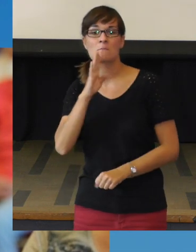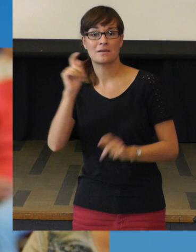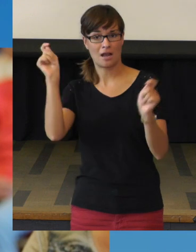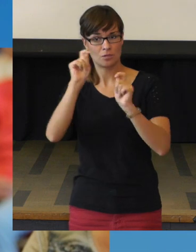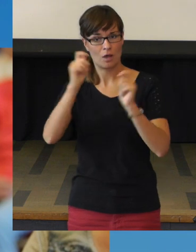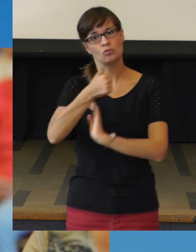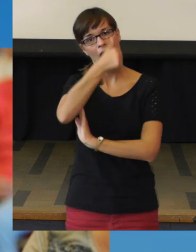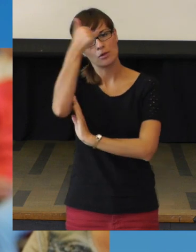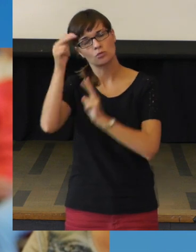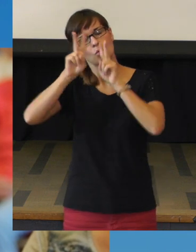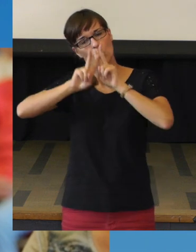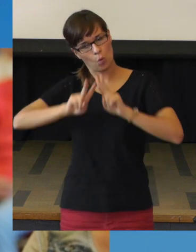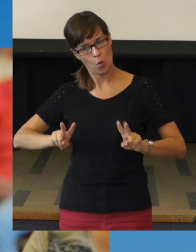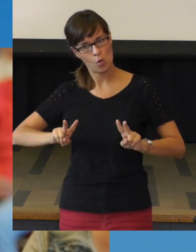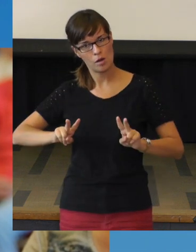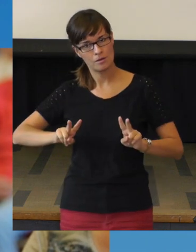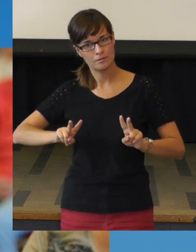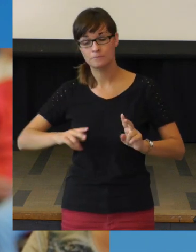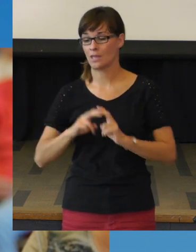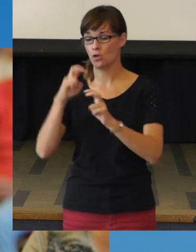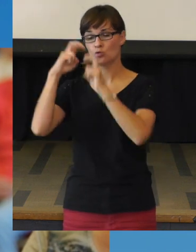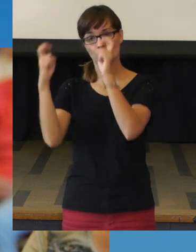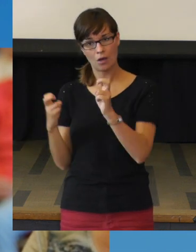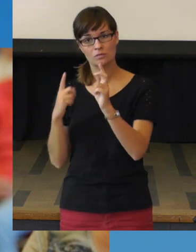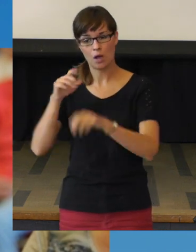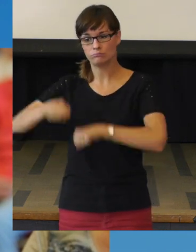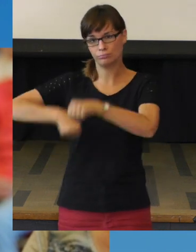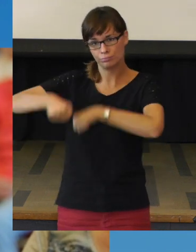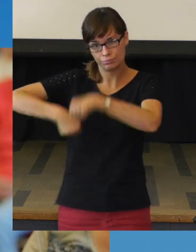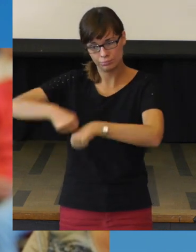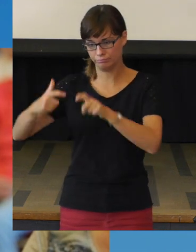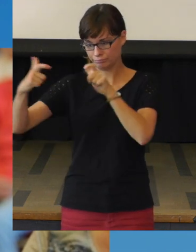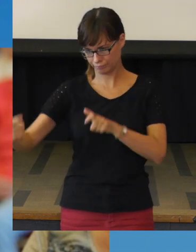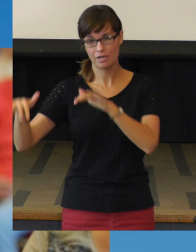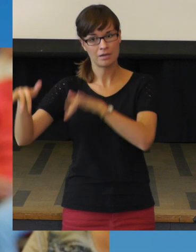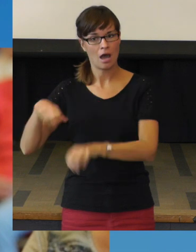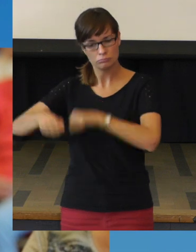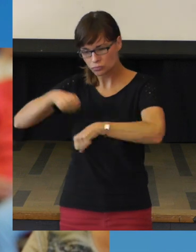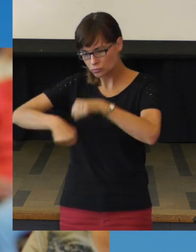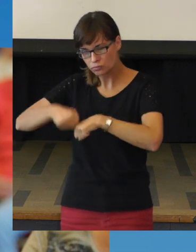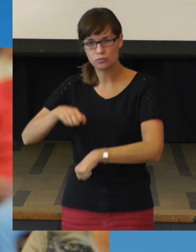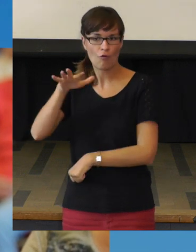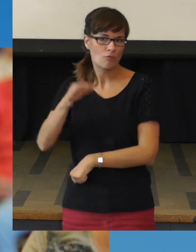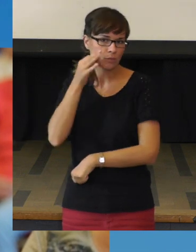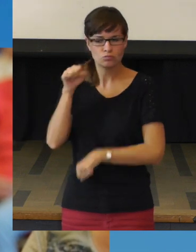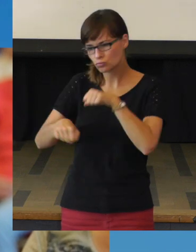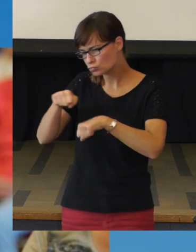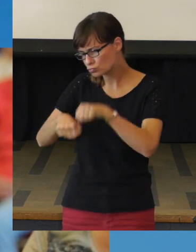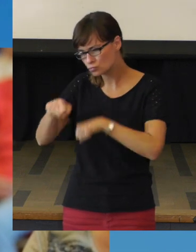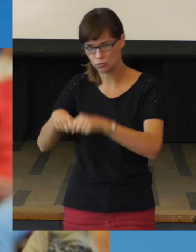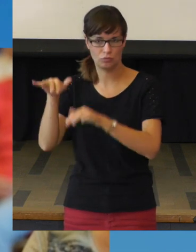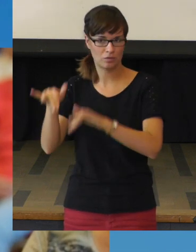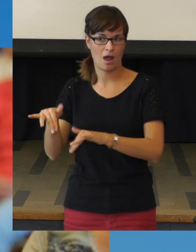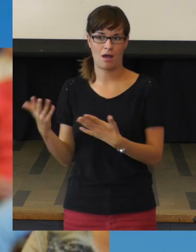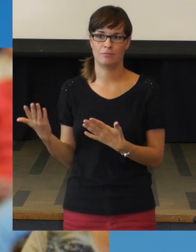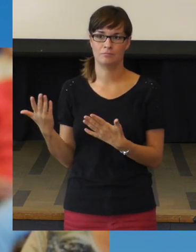Hause, fahre fast jeden Tag, nicht jeden Tag, 15 Minuten auf diesem Ergometer. Und was ich ganz wichtig finde,